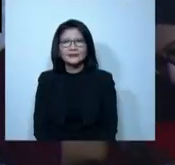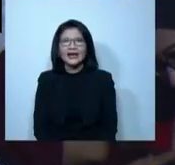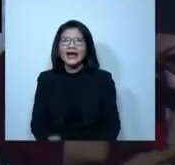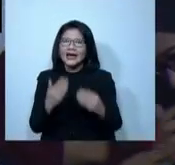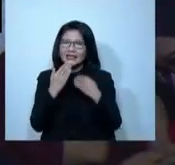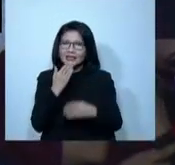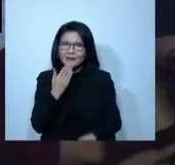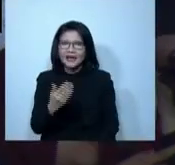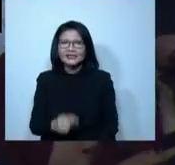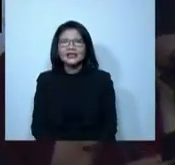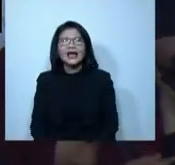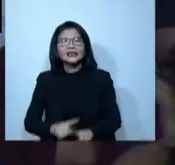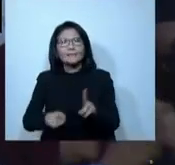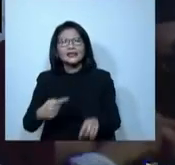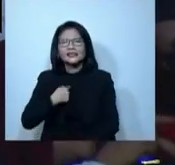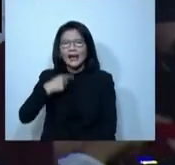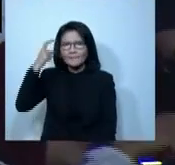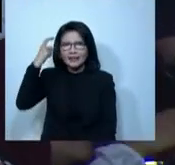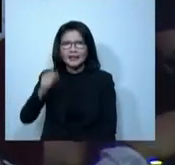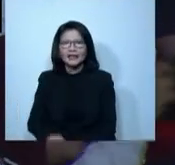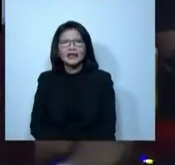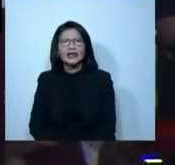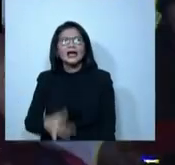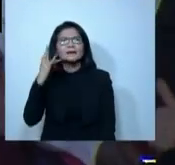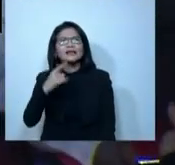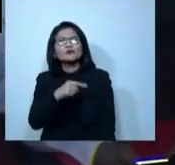capres mana yang kemudian menjawab dengan mencoba